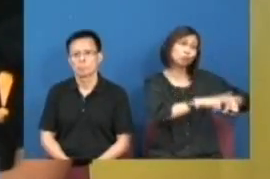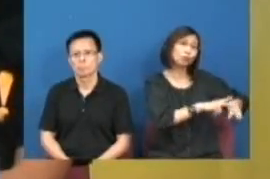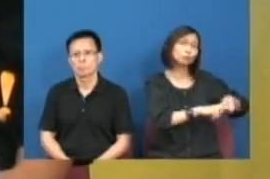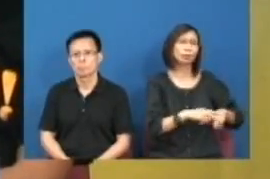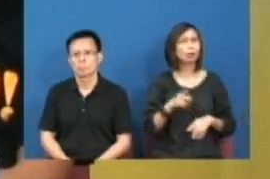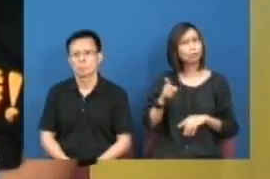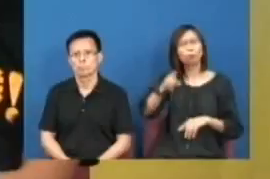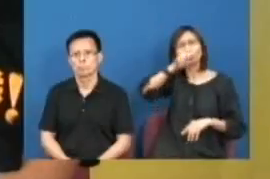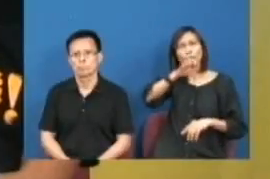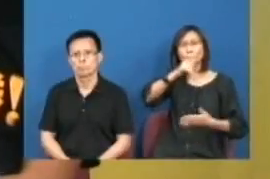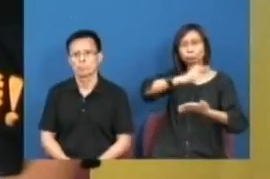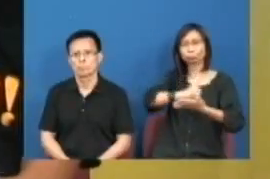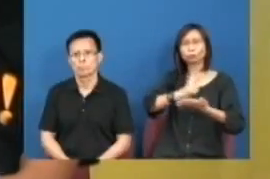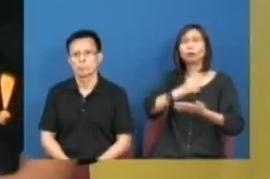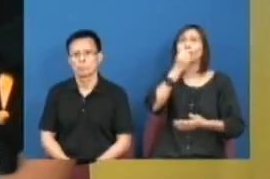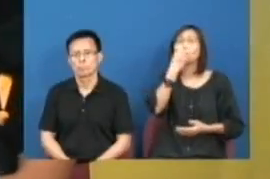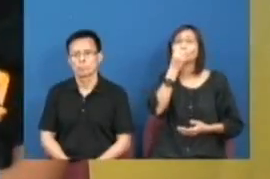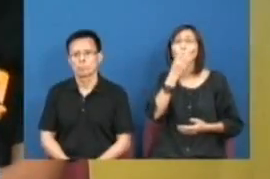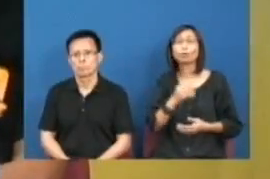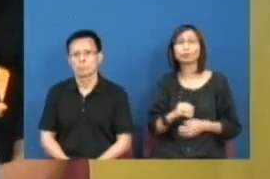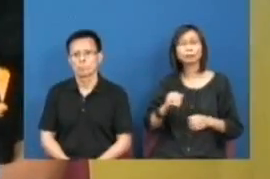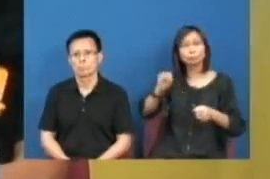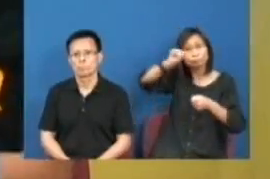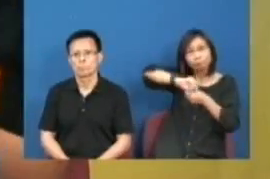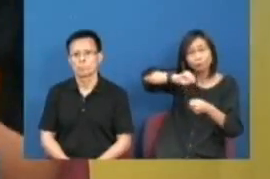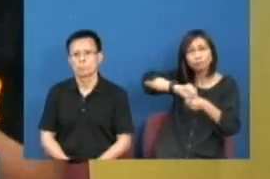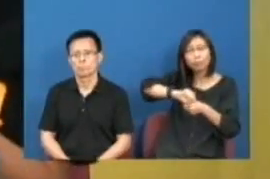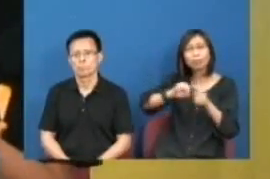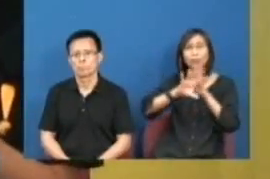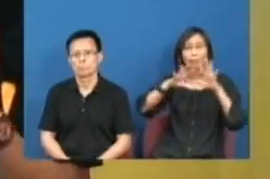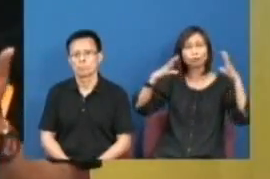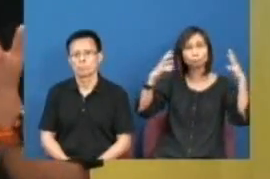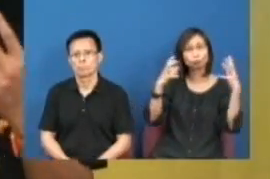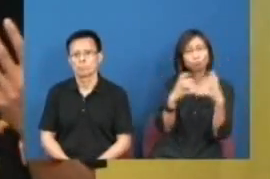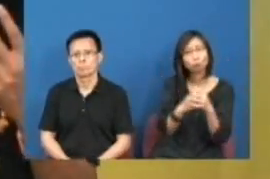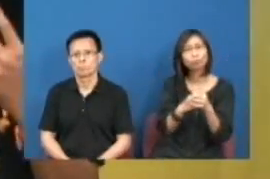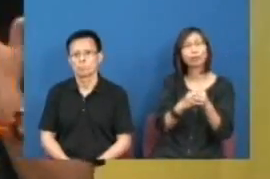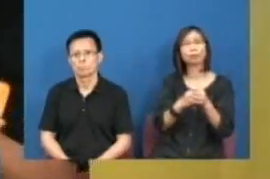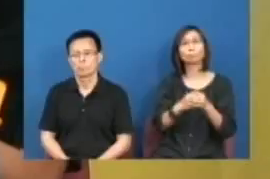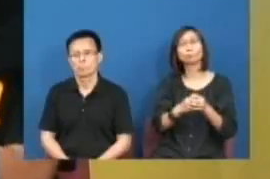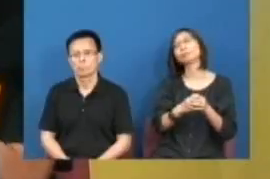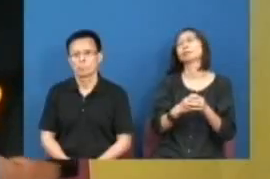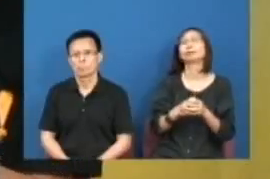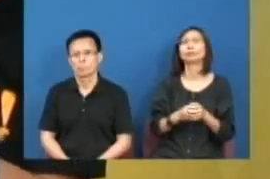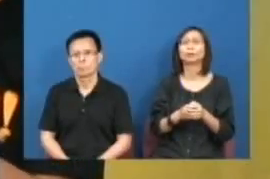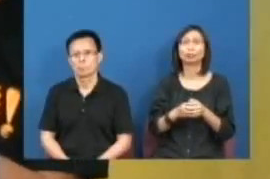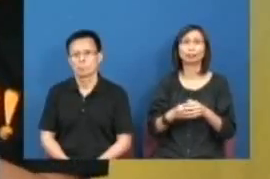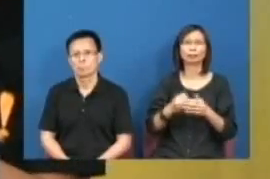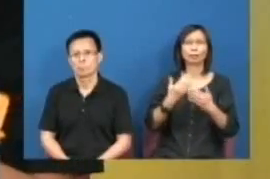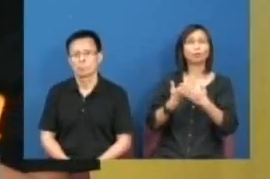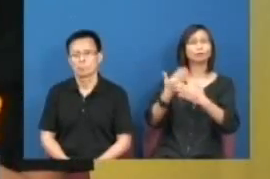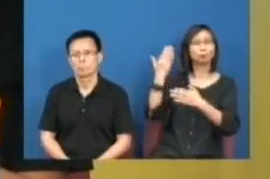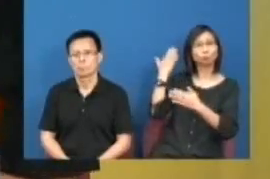調一樣嘢，就係話即係香港應該進一步同珠三角進一步所謂融合啊，或者係進一步咧即係背靠依個內